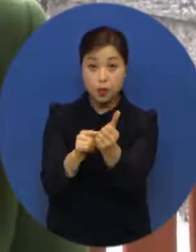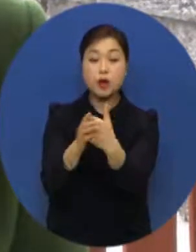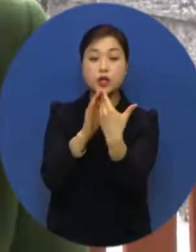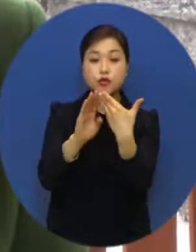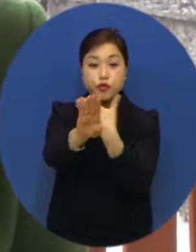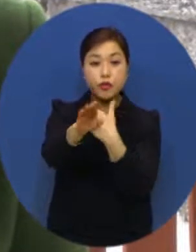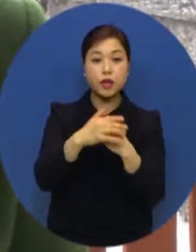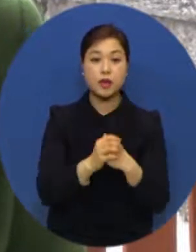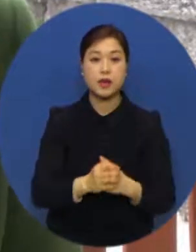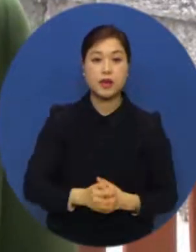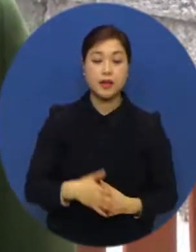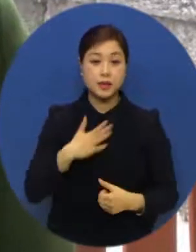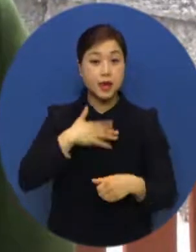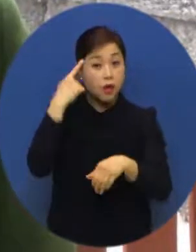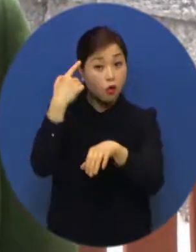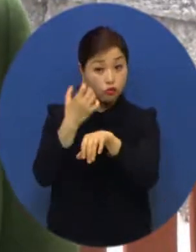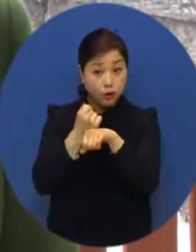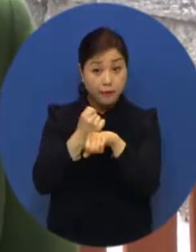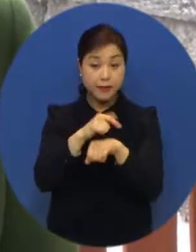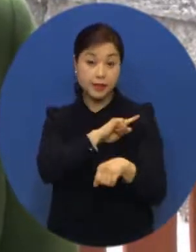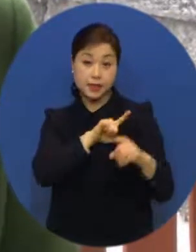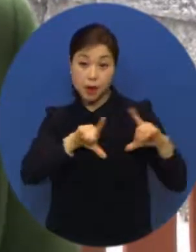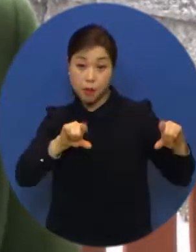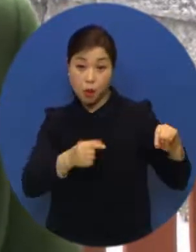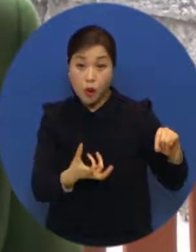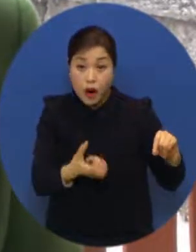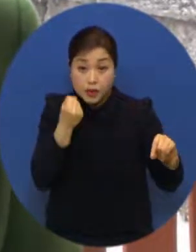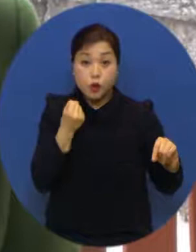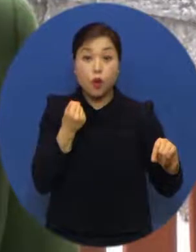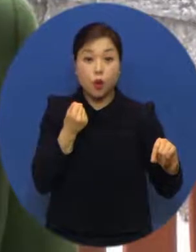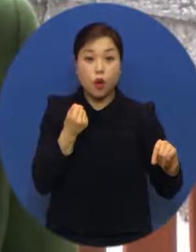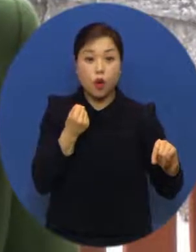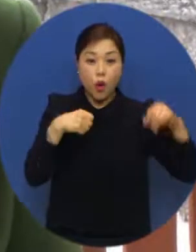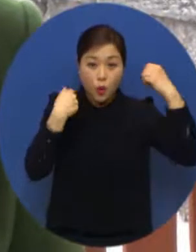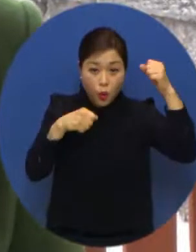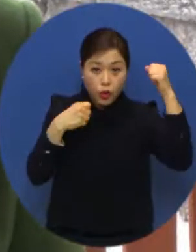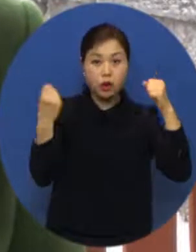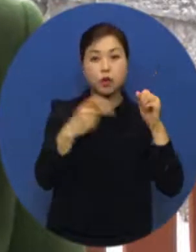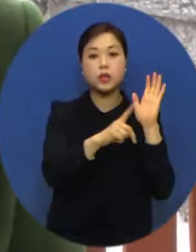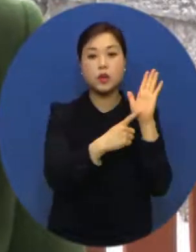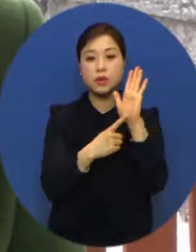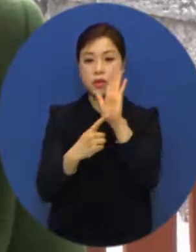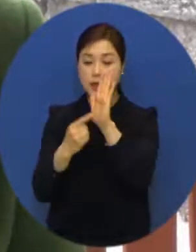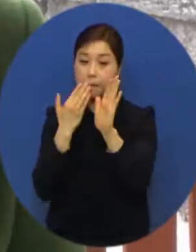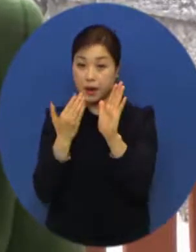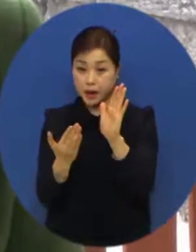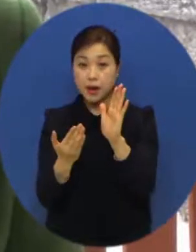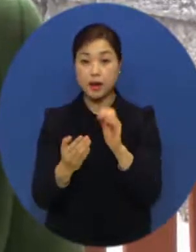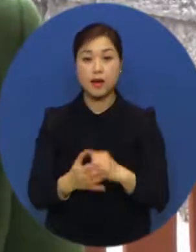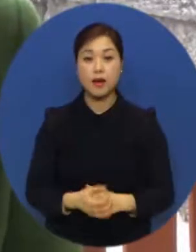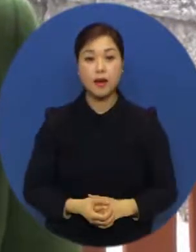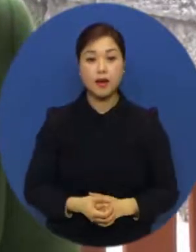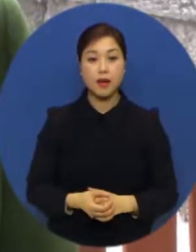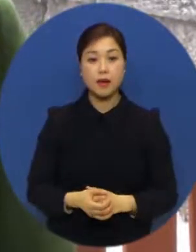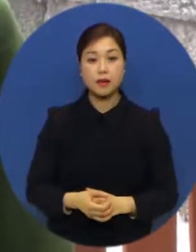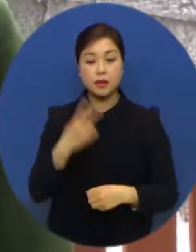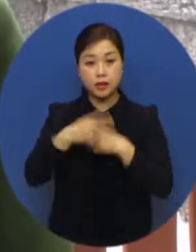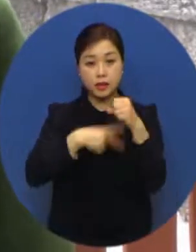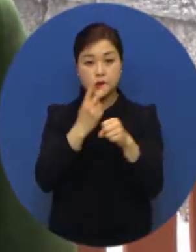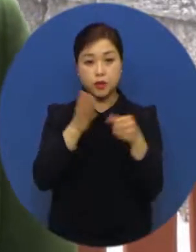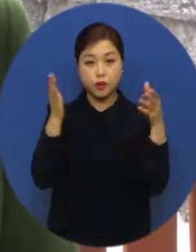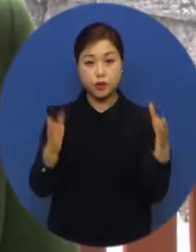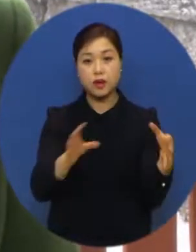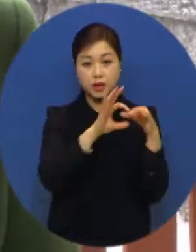그 연구한 제목을 가지고 공연이나 전시를 할 수 있도록 네. 2년에